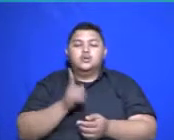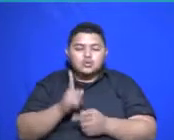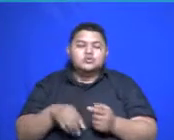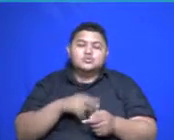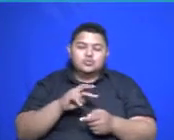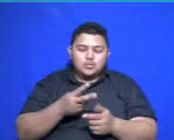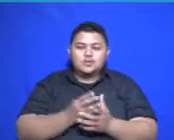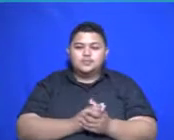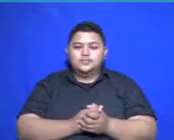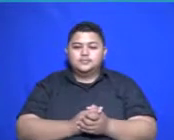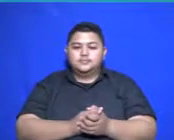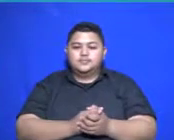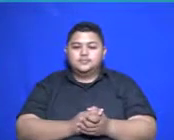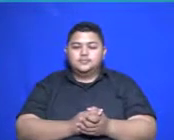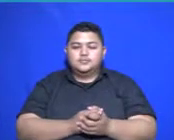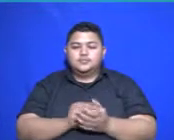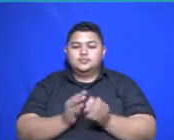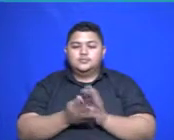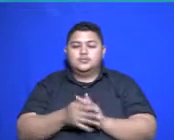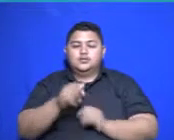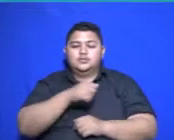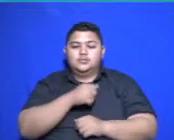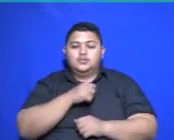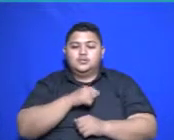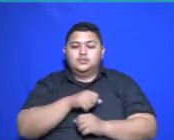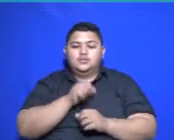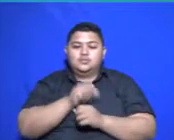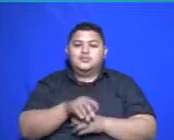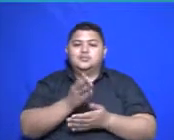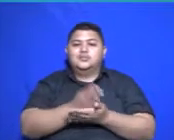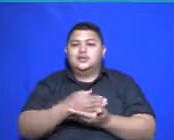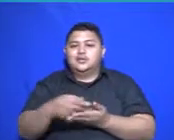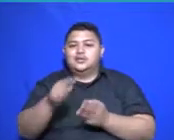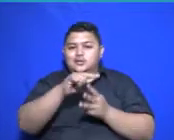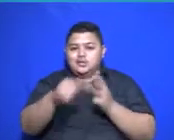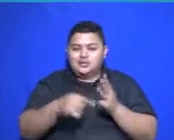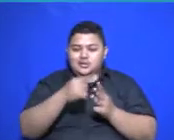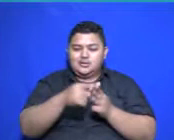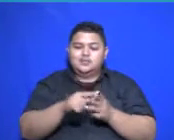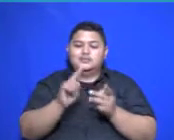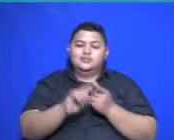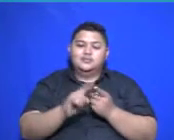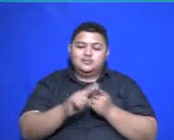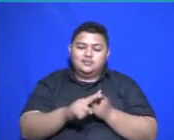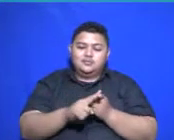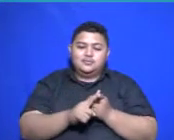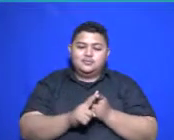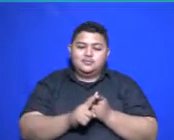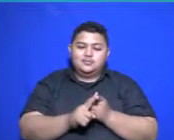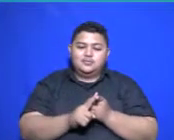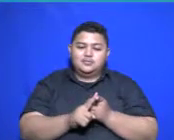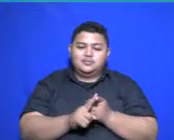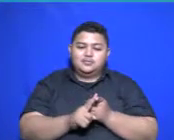dilakukan. Jadi kami di Kementerian menjabarkan menjadi tiga hal. Satu,